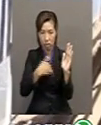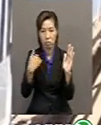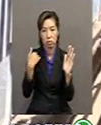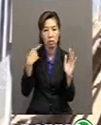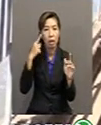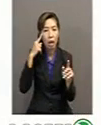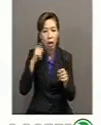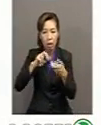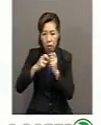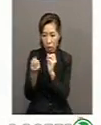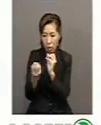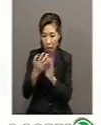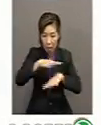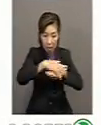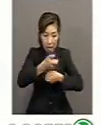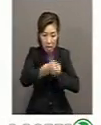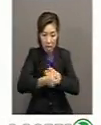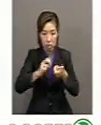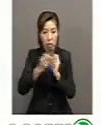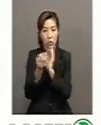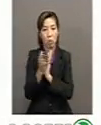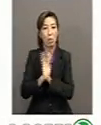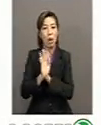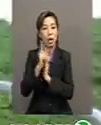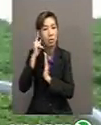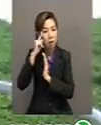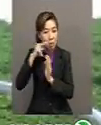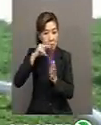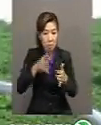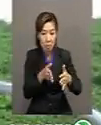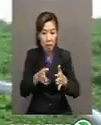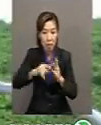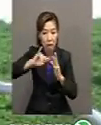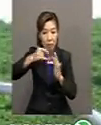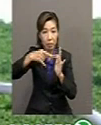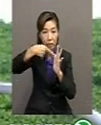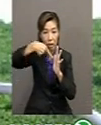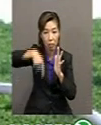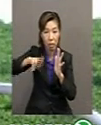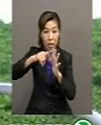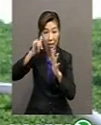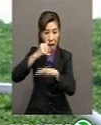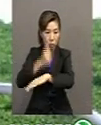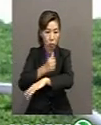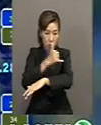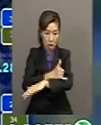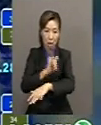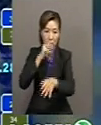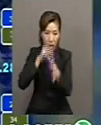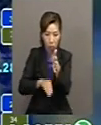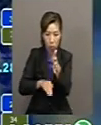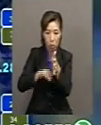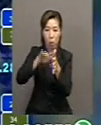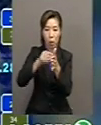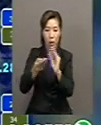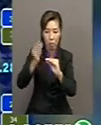ไม่ให้มีผลกระทบต่อพื้นที่การเกษตรคาดว่าจะทำให้ระดับแม่น้ำเจ้าพระยาบริเวณจังหวัดพระนครศรีอยุธยาเพิ่มขึ้นจากปัจ